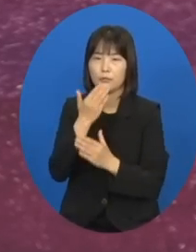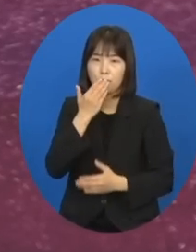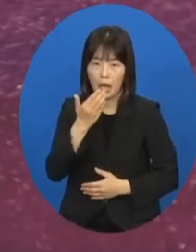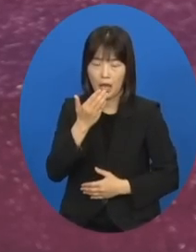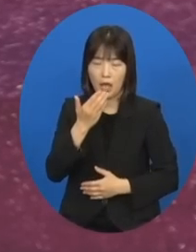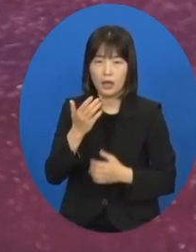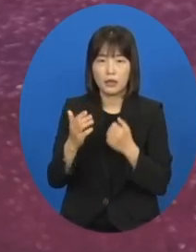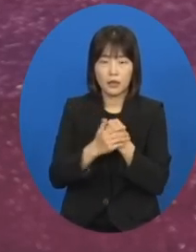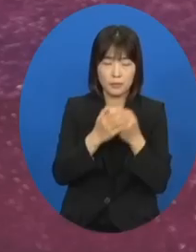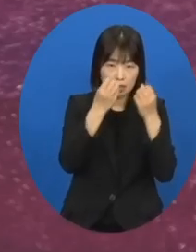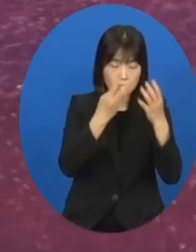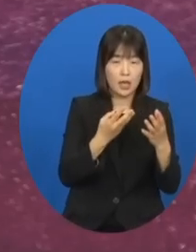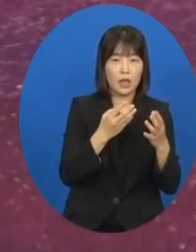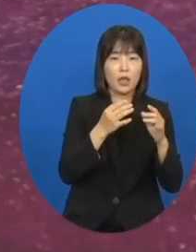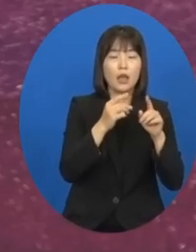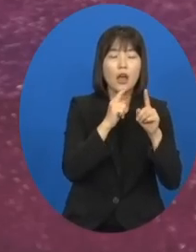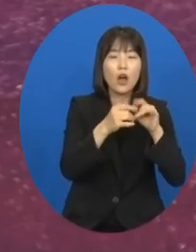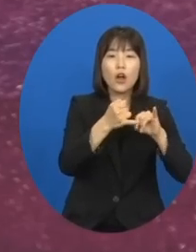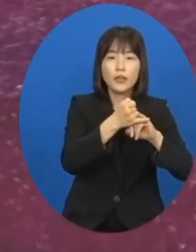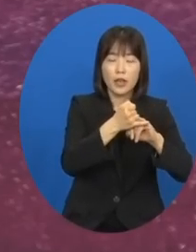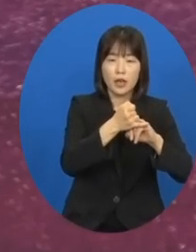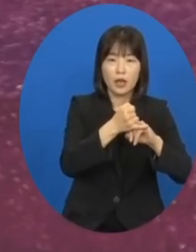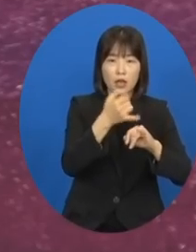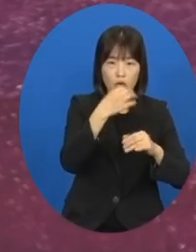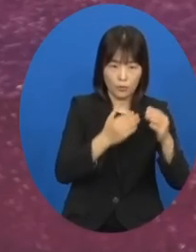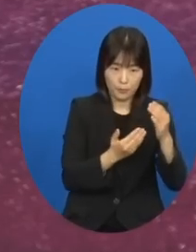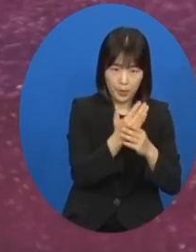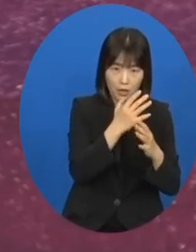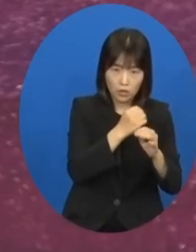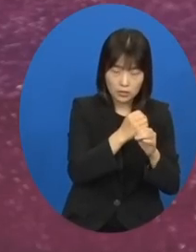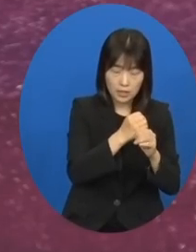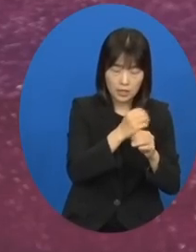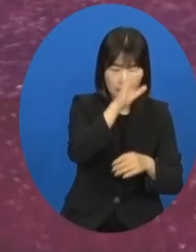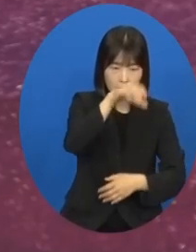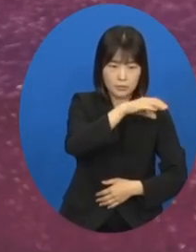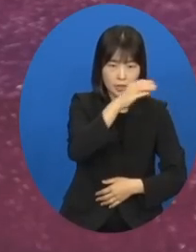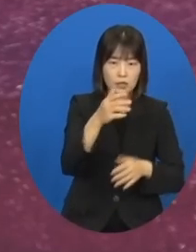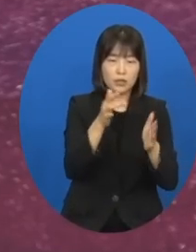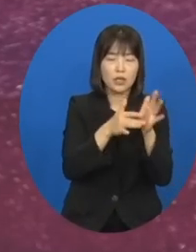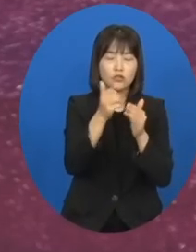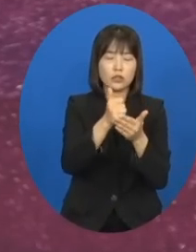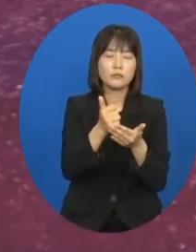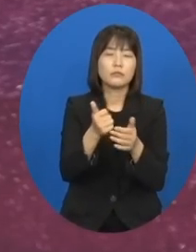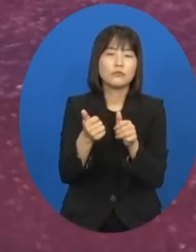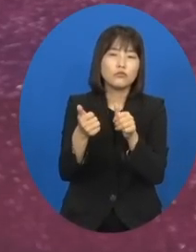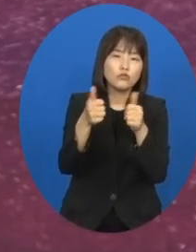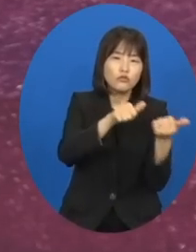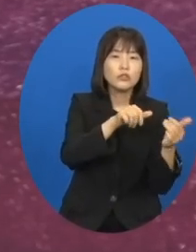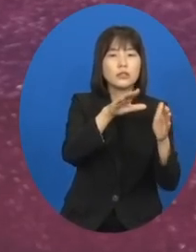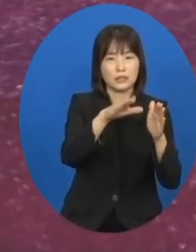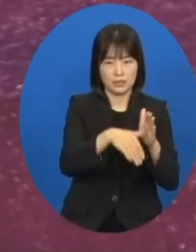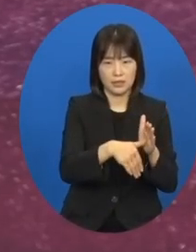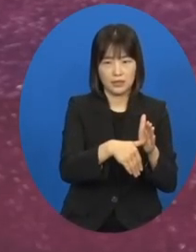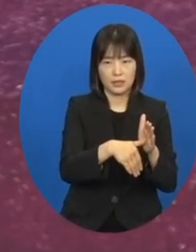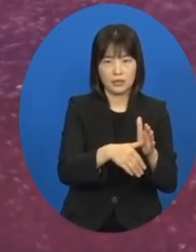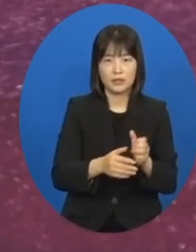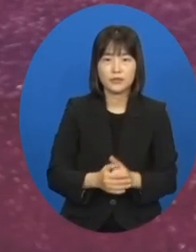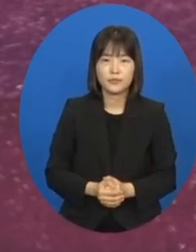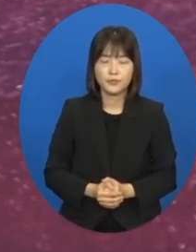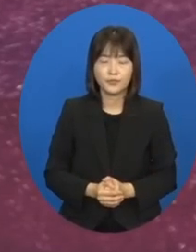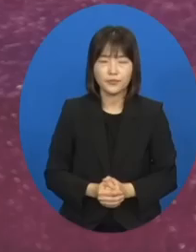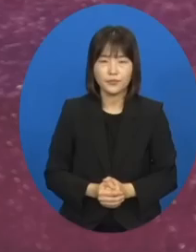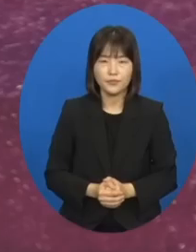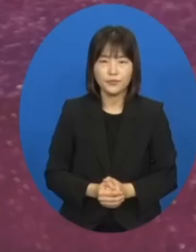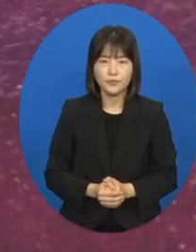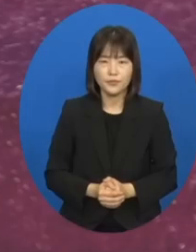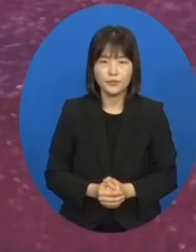이것이 효력을 발생할 때가 언제예요 십자가에서 주님이 죽으시는 순간 이제는이 은혜가 효력을 발생하는